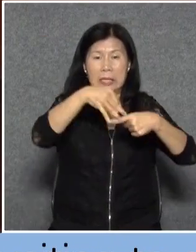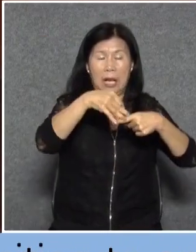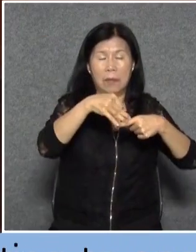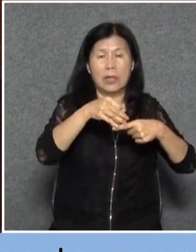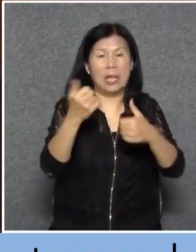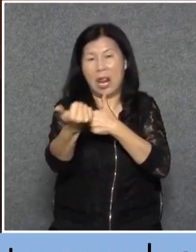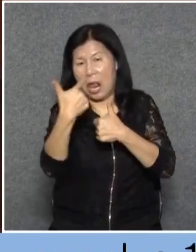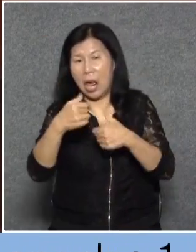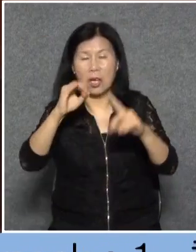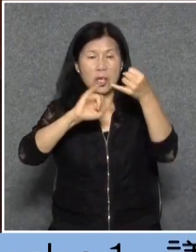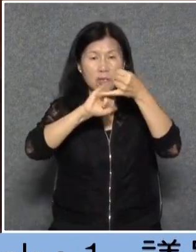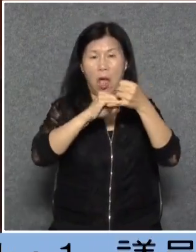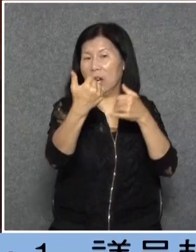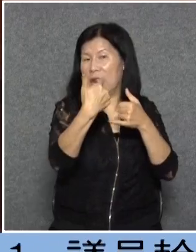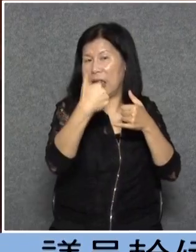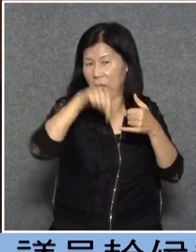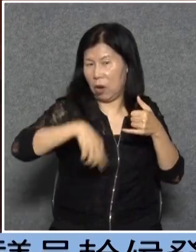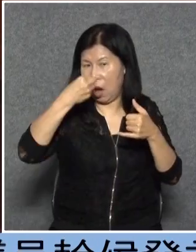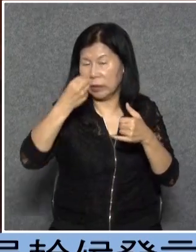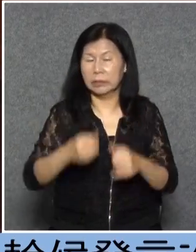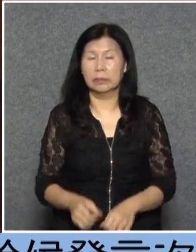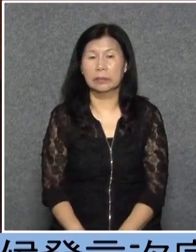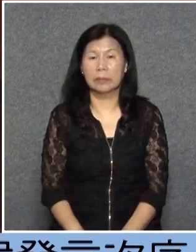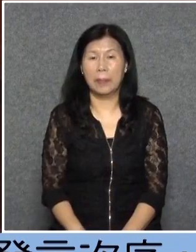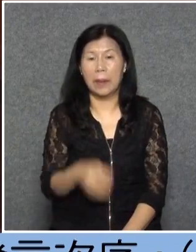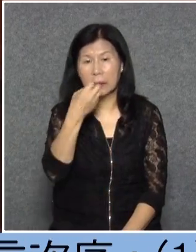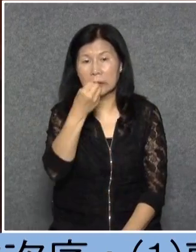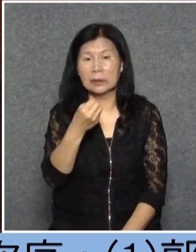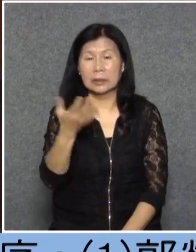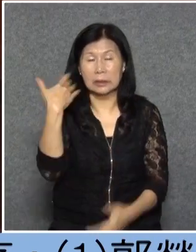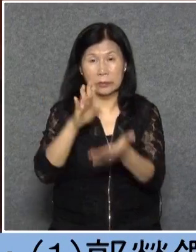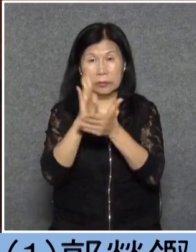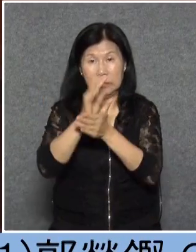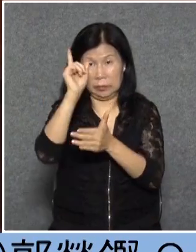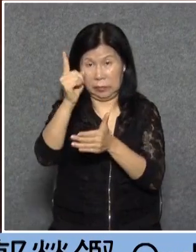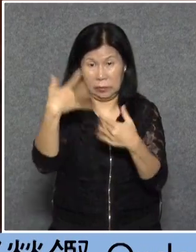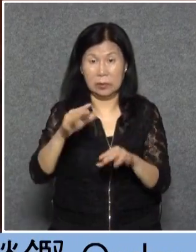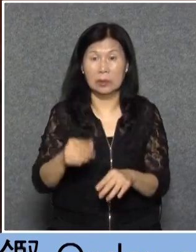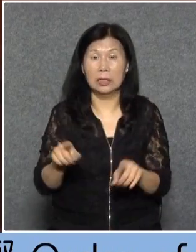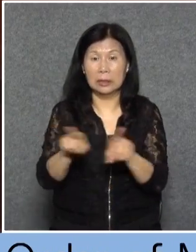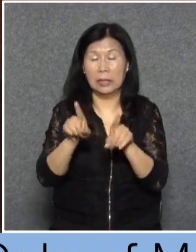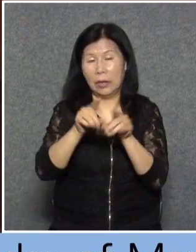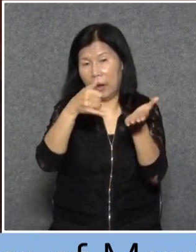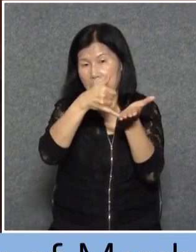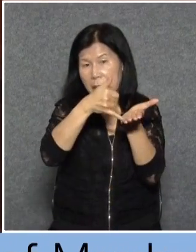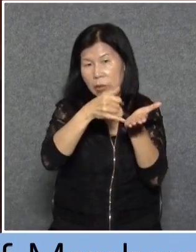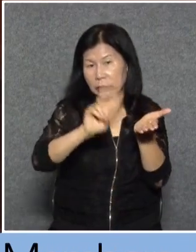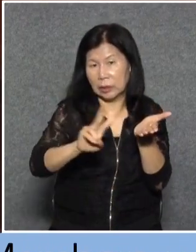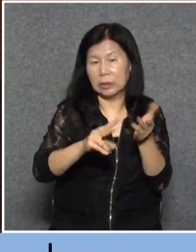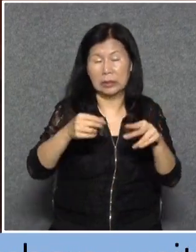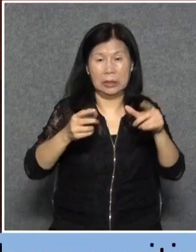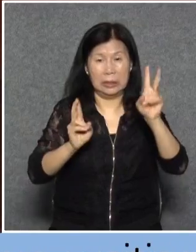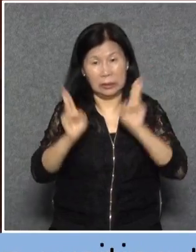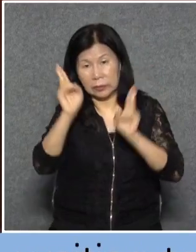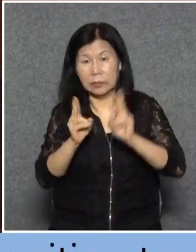了，上海又趕過來了，經常說這些無謂的。但你想想，香港百多年來都是邊緣化的，而這個